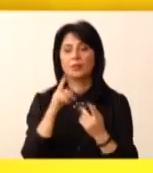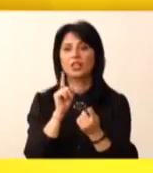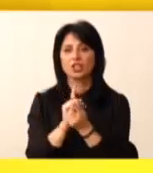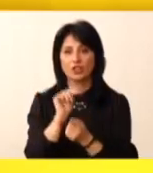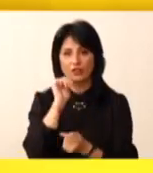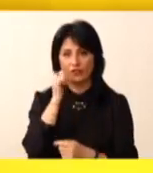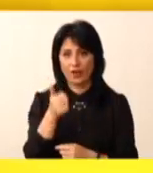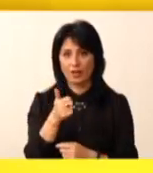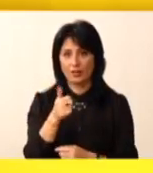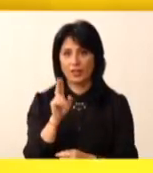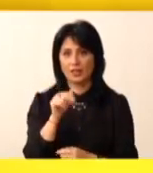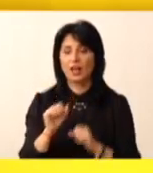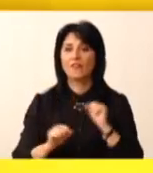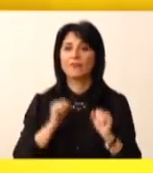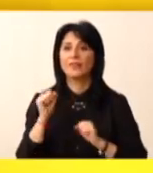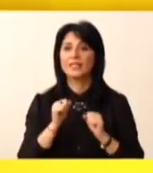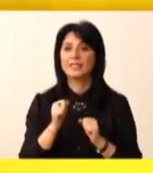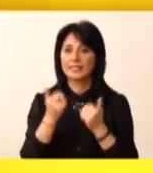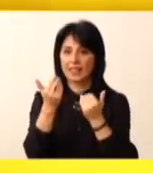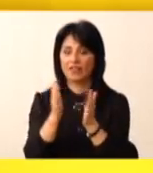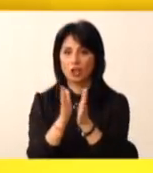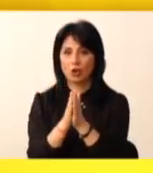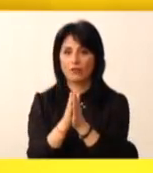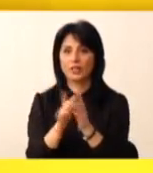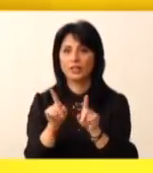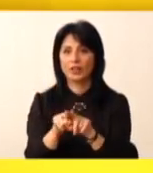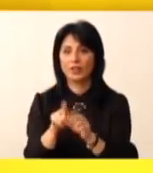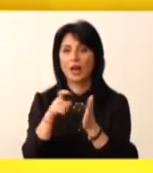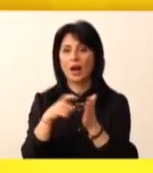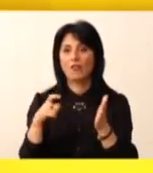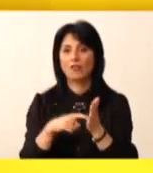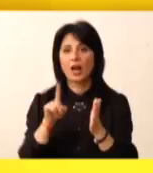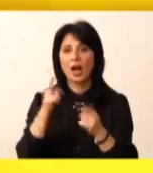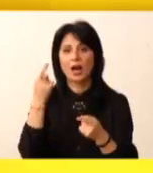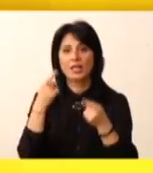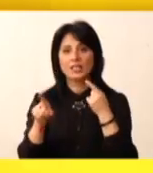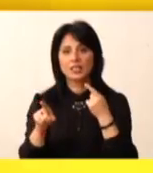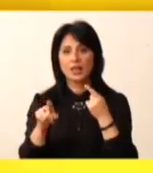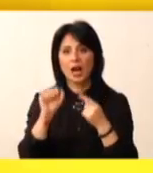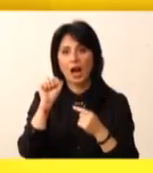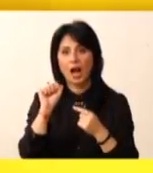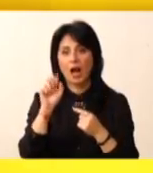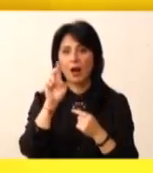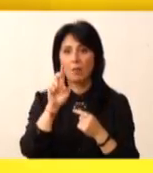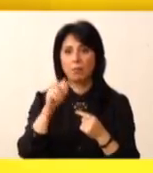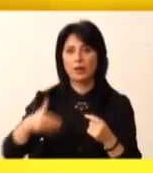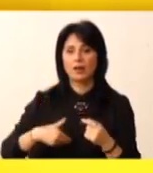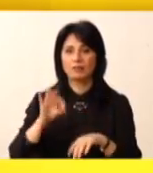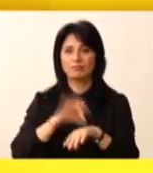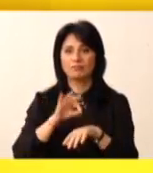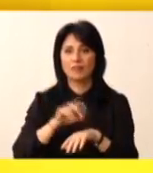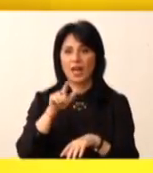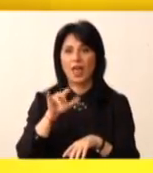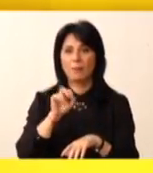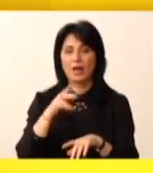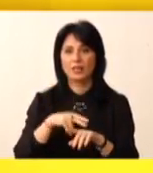შევხვდებით ხვალ და ვეცდებით თქვენი თხოვნით ასევე გავარკვიოთ რა განსხვავება A და B ჰეპატიტს შორის